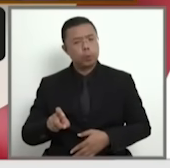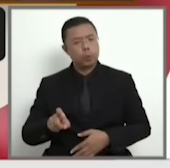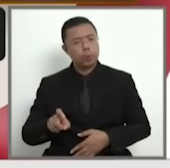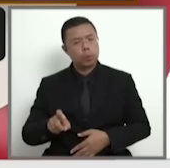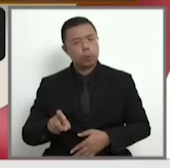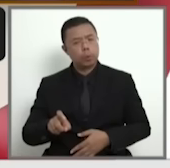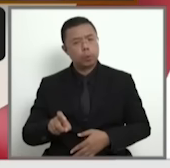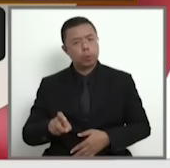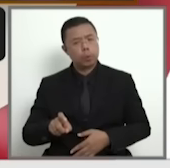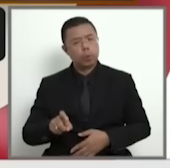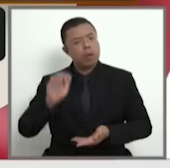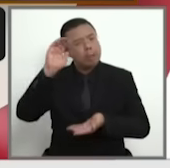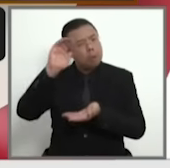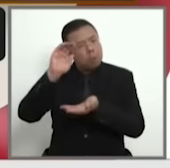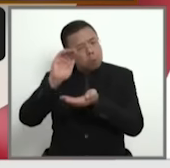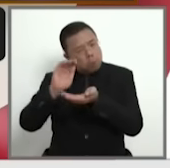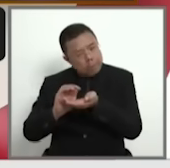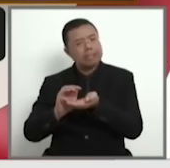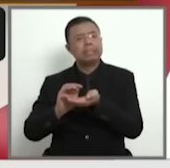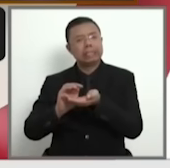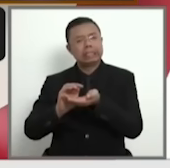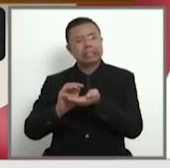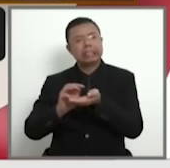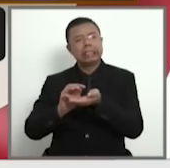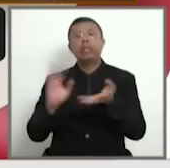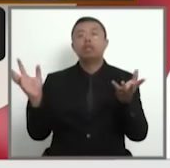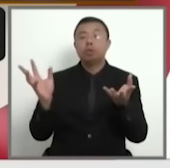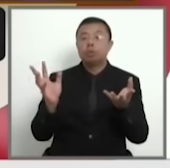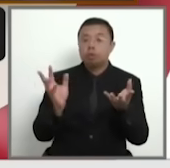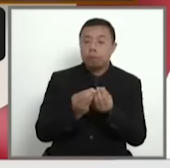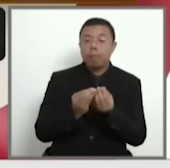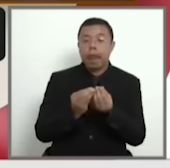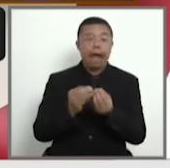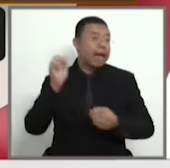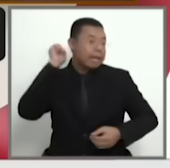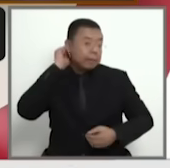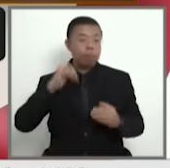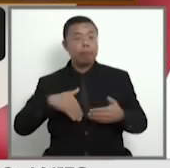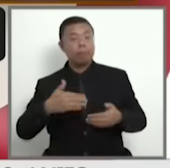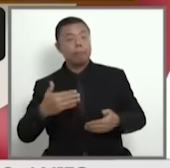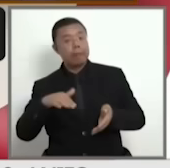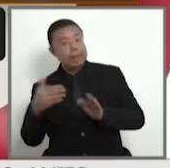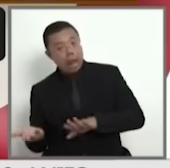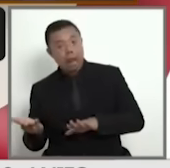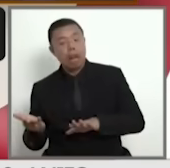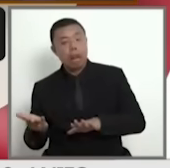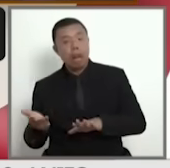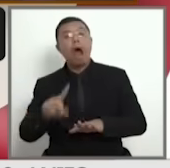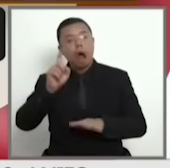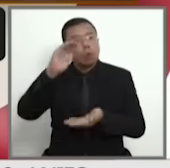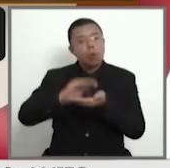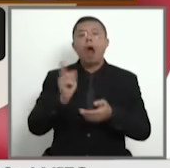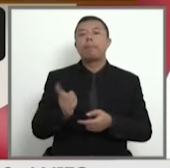ee kurangi secara drastis angka kematian ibu yang kita termasuk ee